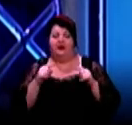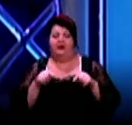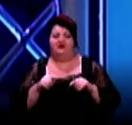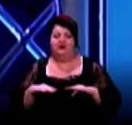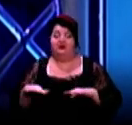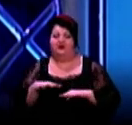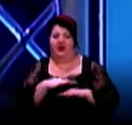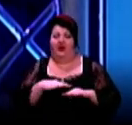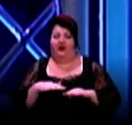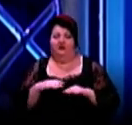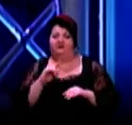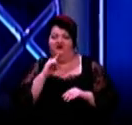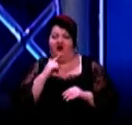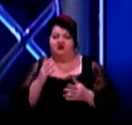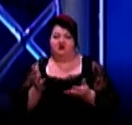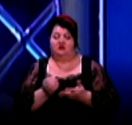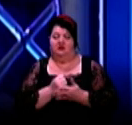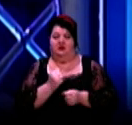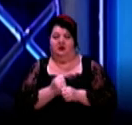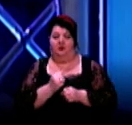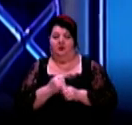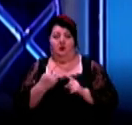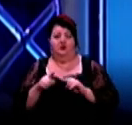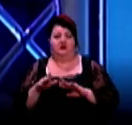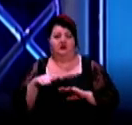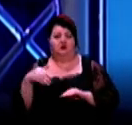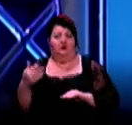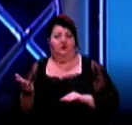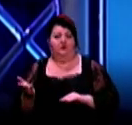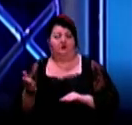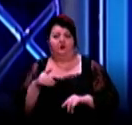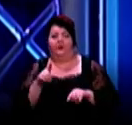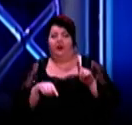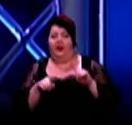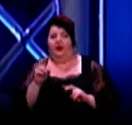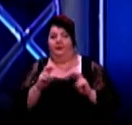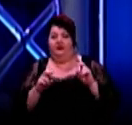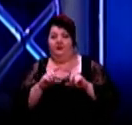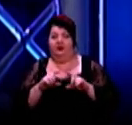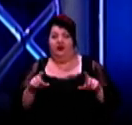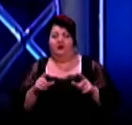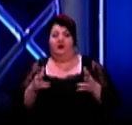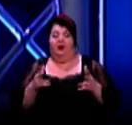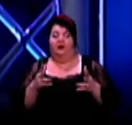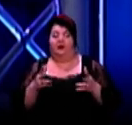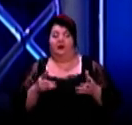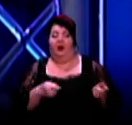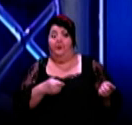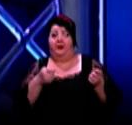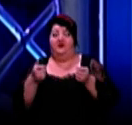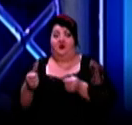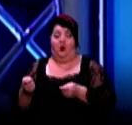сфері важче знайти роботу. З іншого боку, деякі підприємства, які підвозили